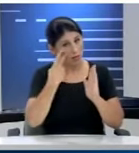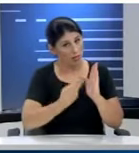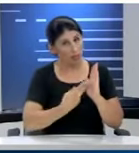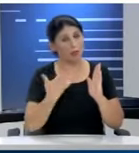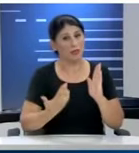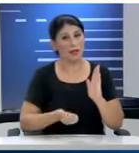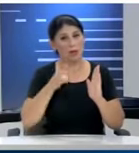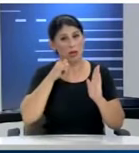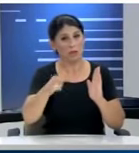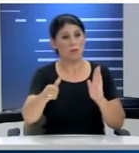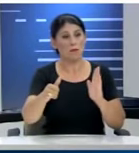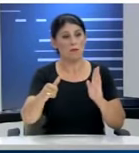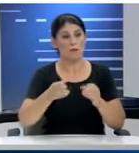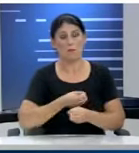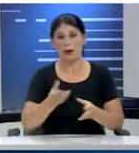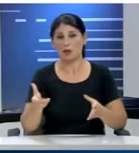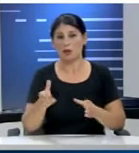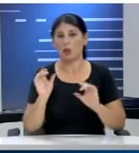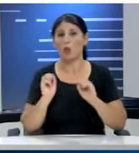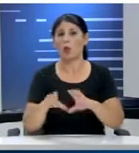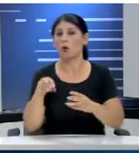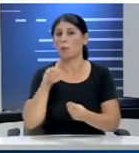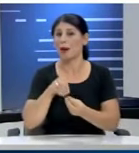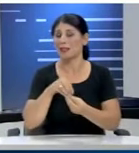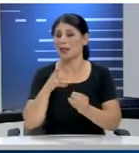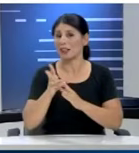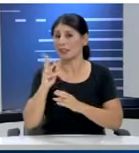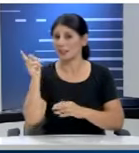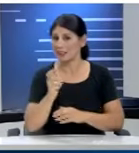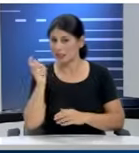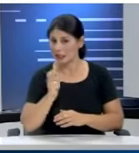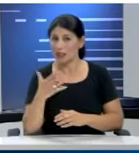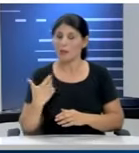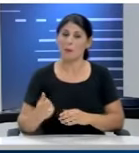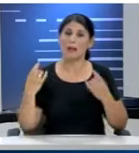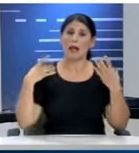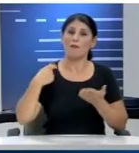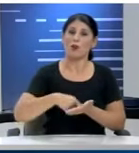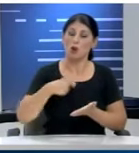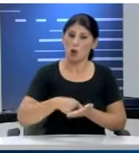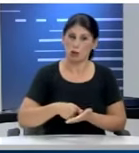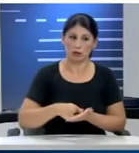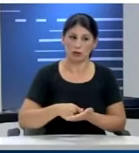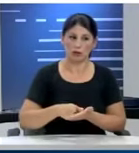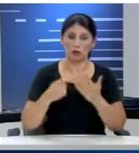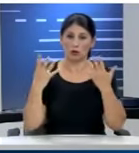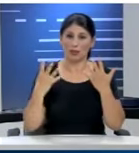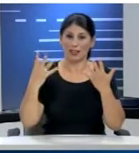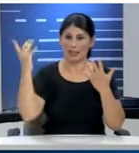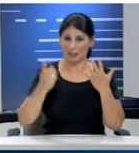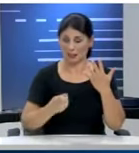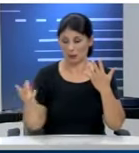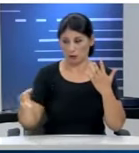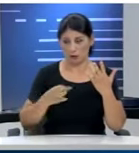η μόνιμη παροχή του δώρου Πάσχα, 13η σύνταξη. Θα υπάρχει το αφορολόγητο στο 9%, λέτε